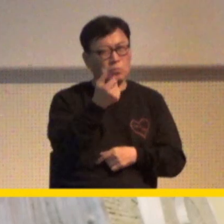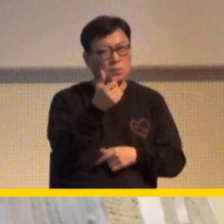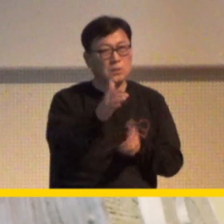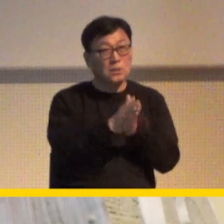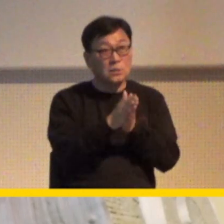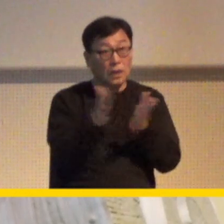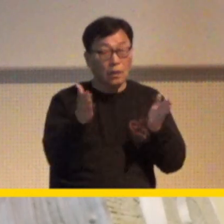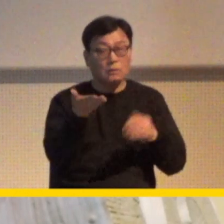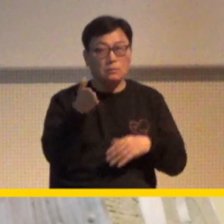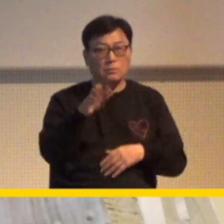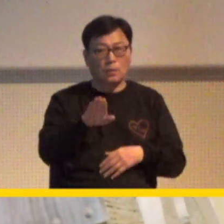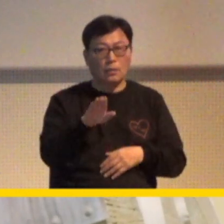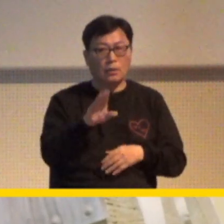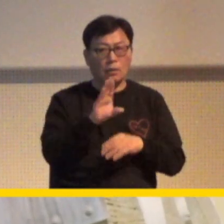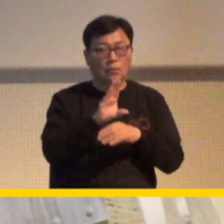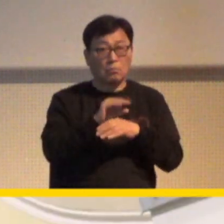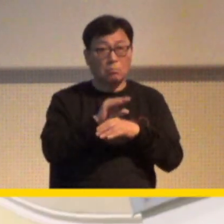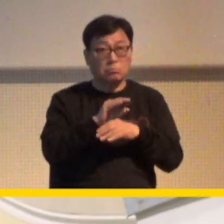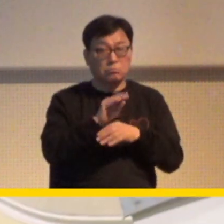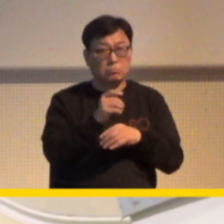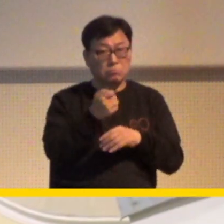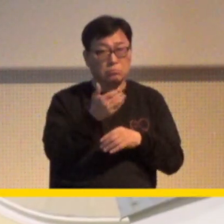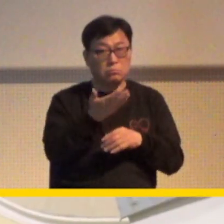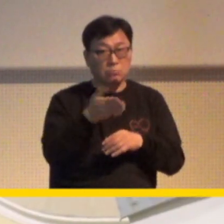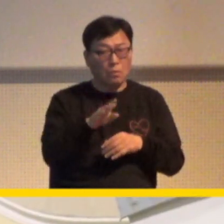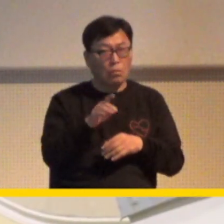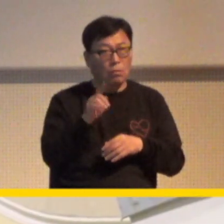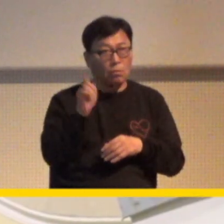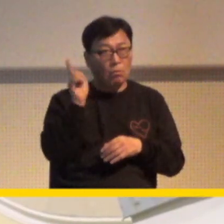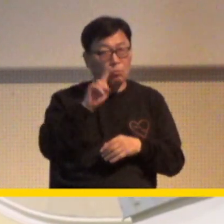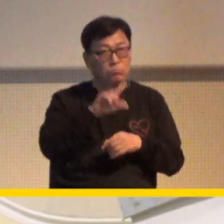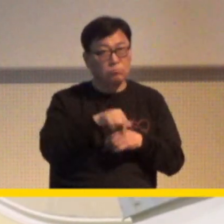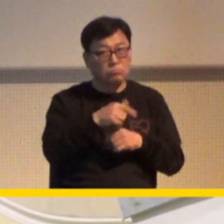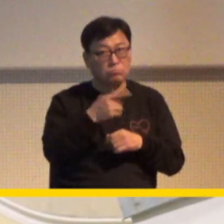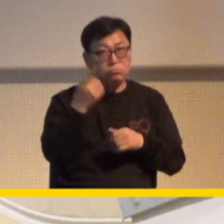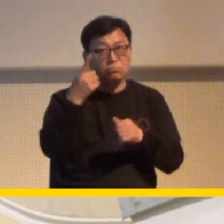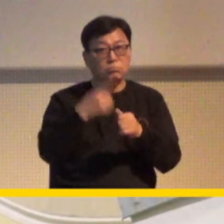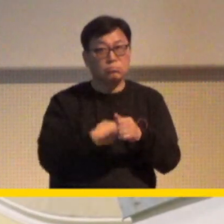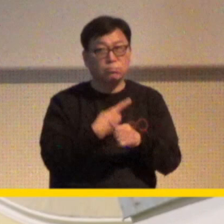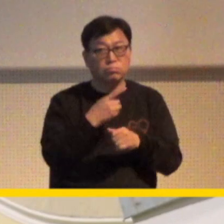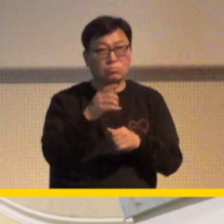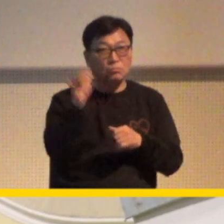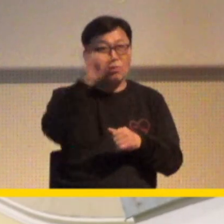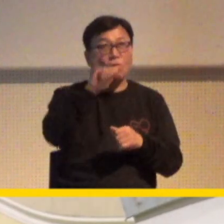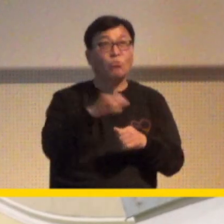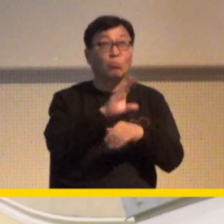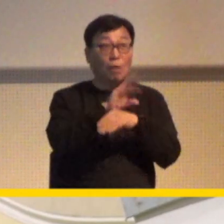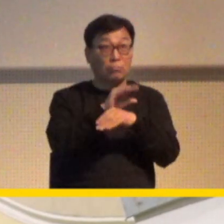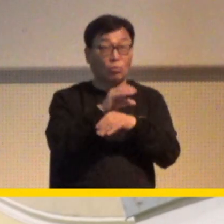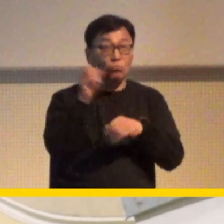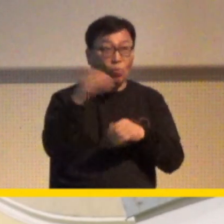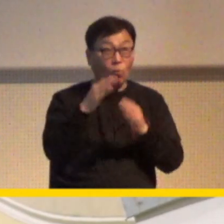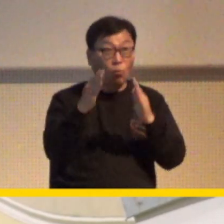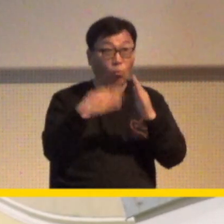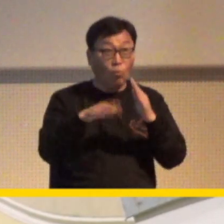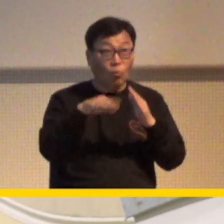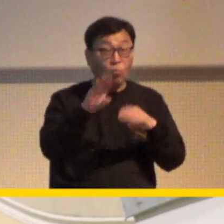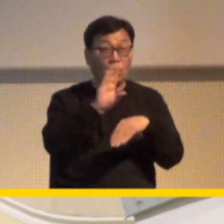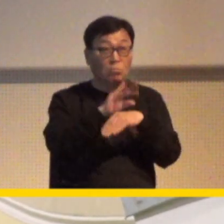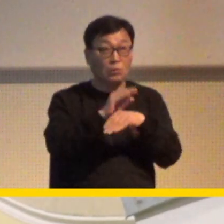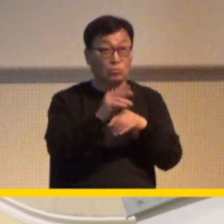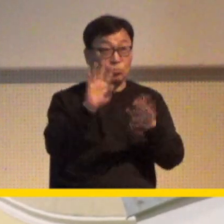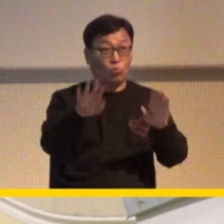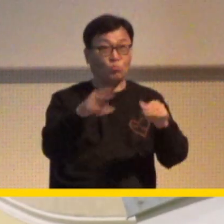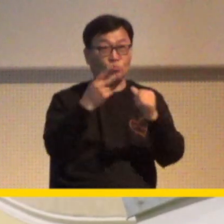조그맣게 시작했던 방송이었는데 어쩌다 보니 전국 방송도 되고 또 그렇게 공개 방송을 두 번째 하게